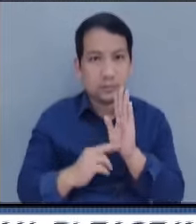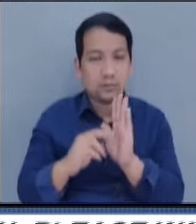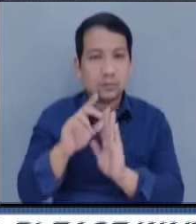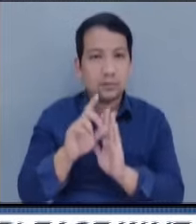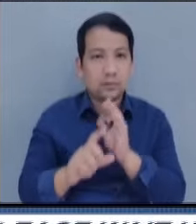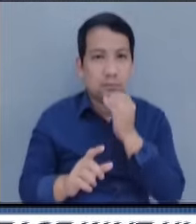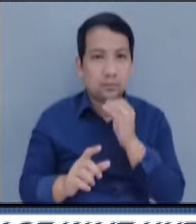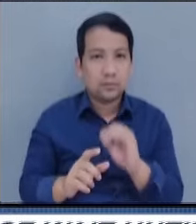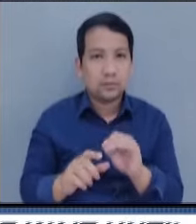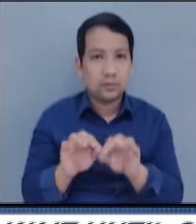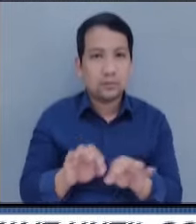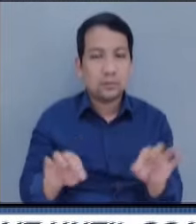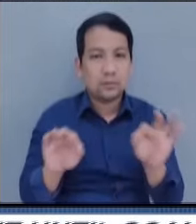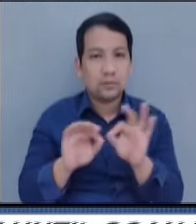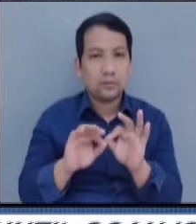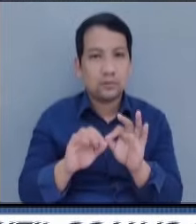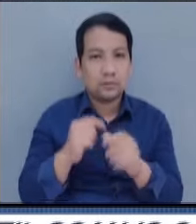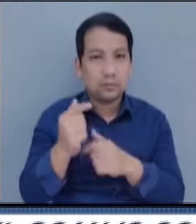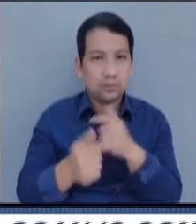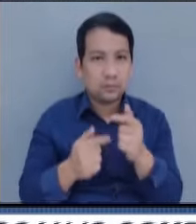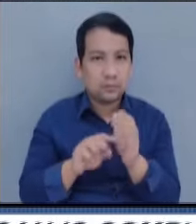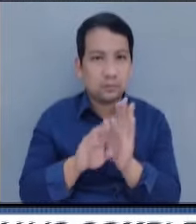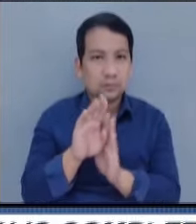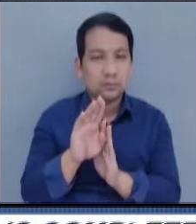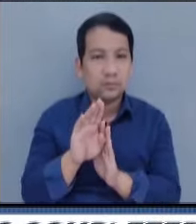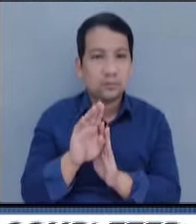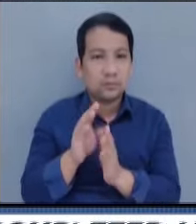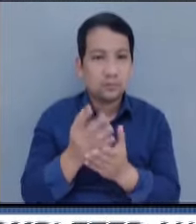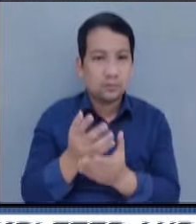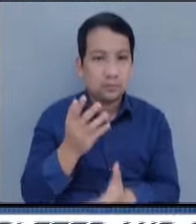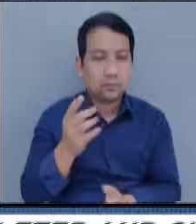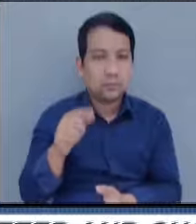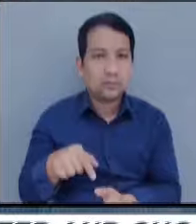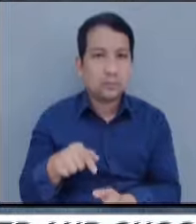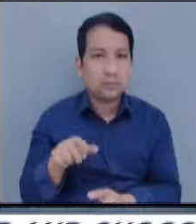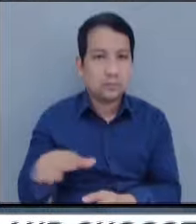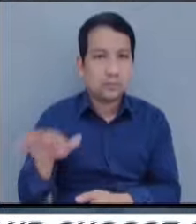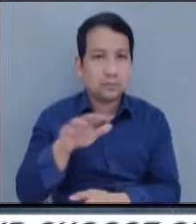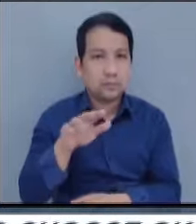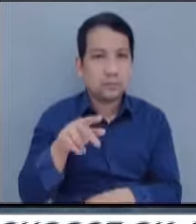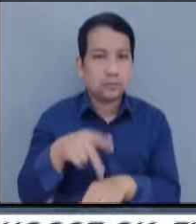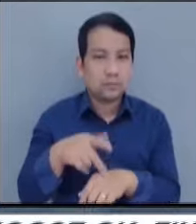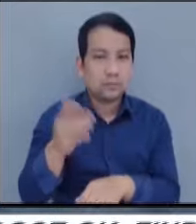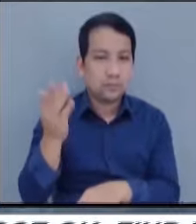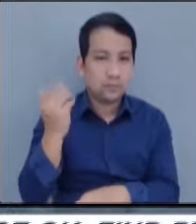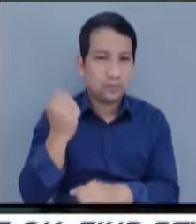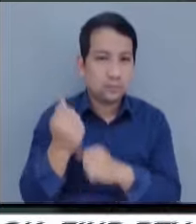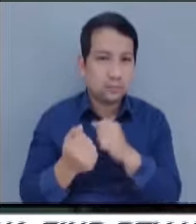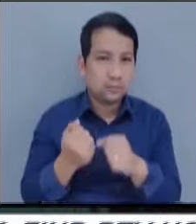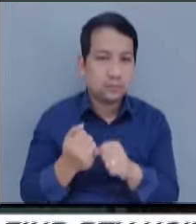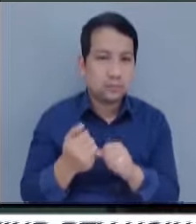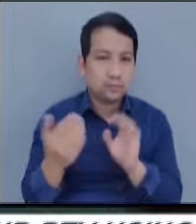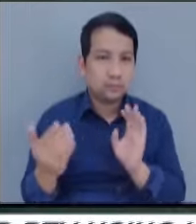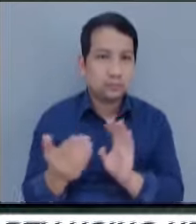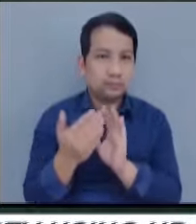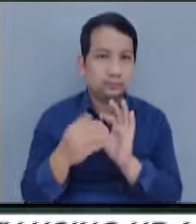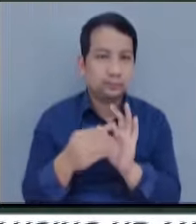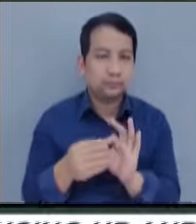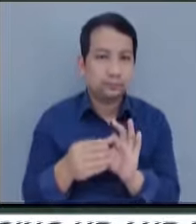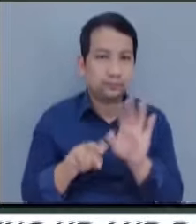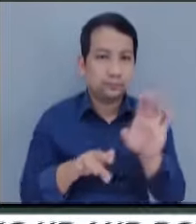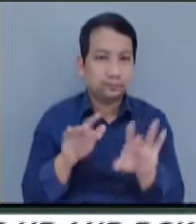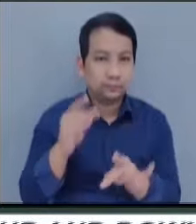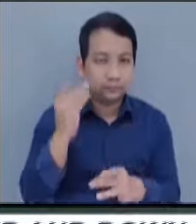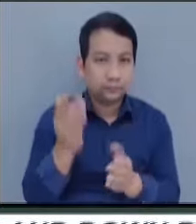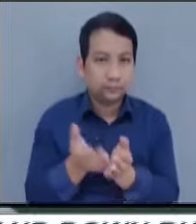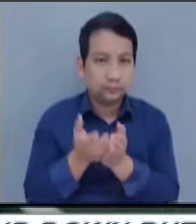has underpin global development and prosperity over the previous century pero sa harap ng mga naitatalang panghaharas ng mga barko ng